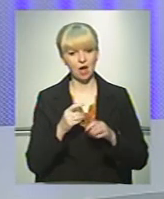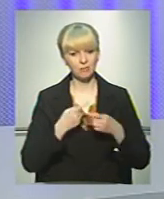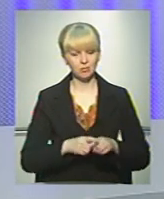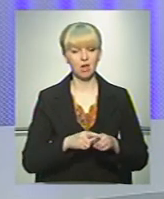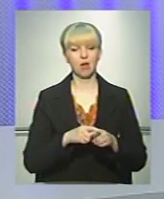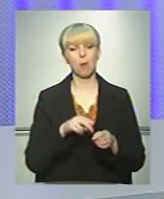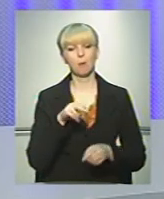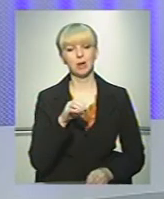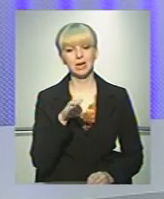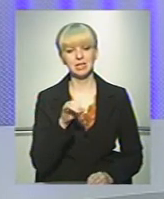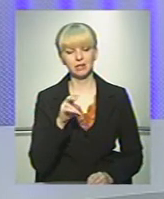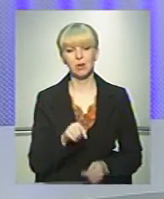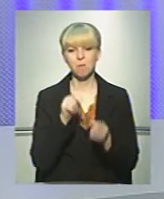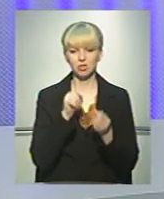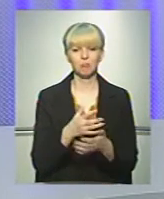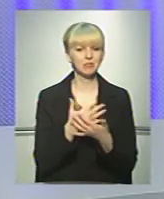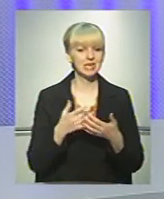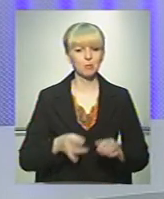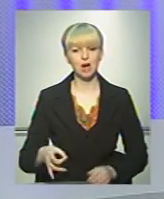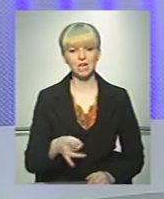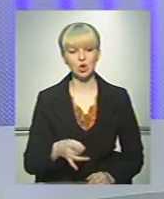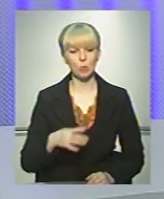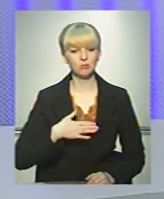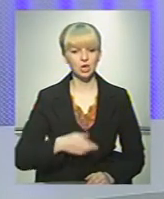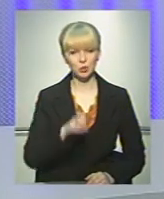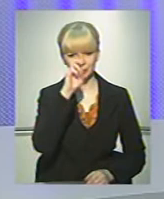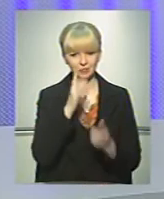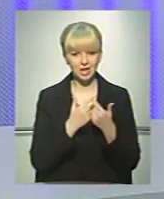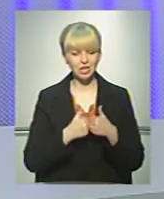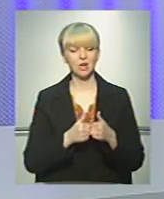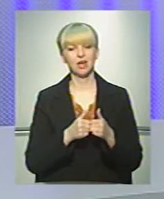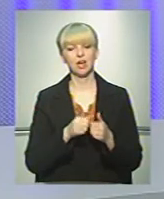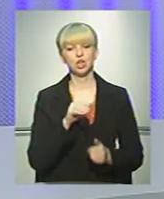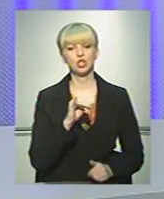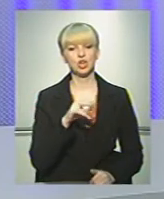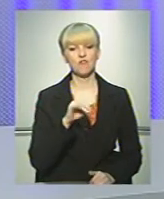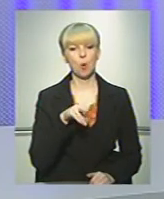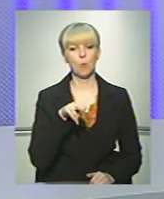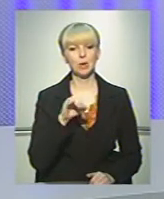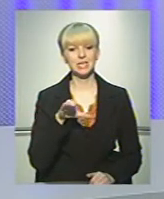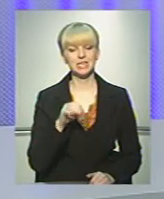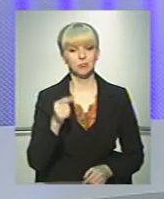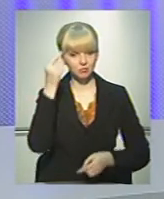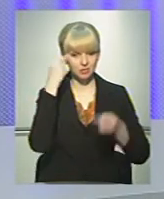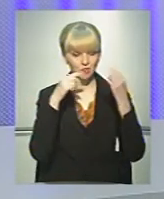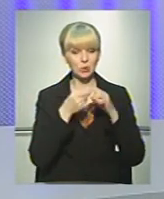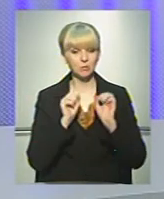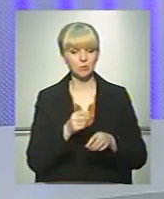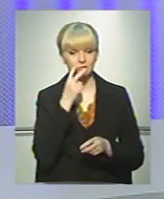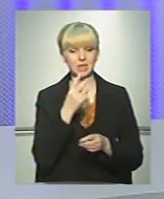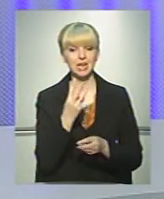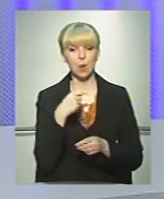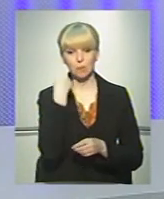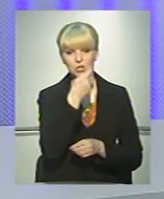писанки з візерунками, притаманними різним регіонам нашої держави, живописні твори. Все це можна побачити на третій